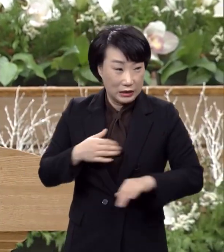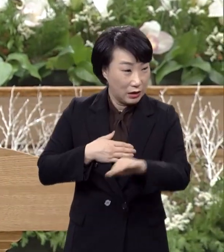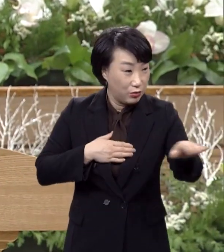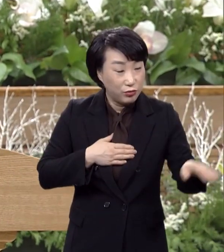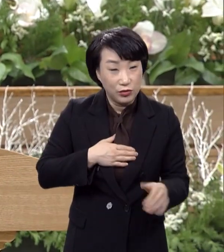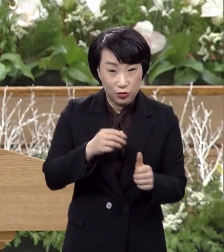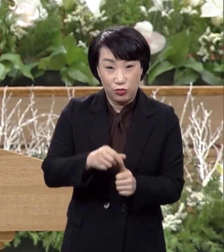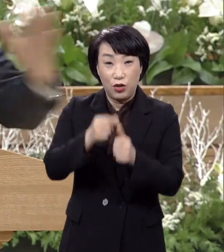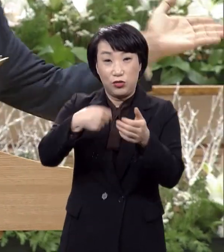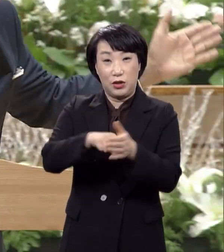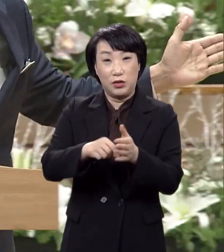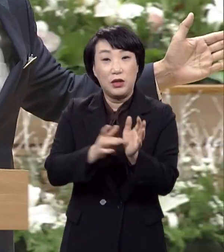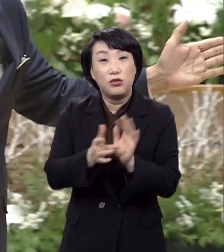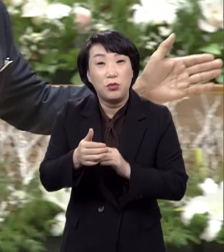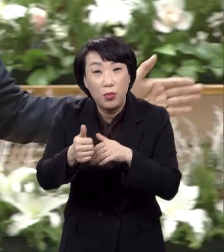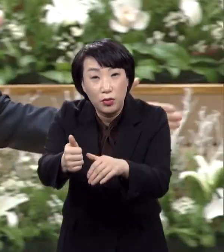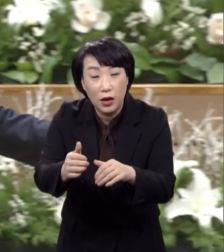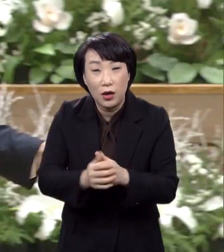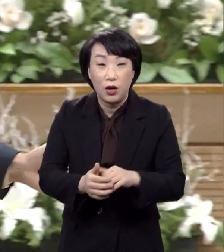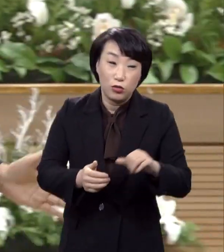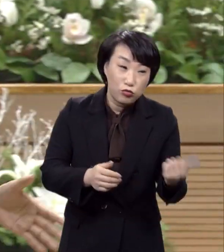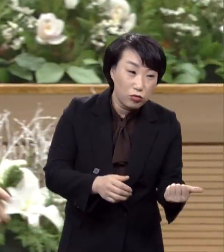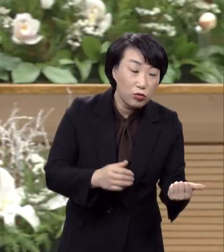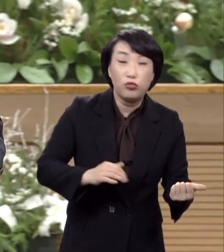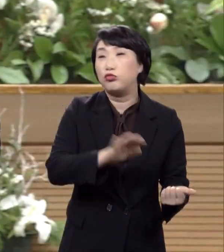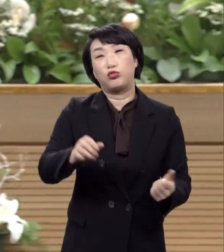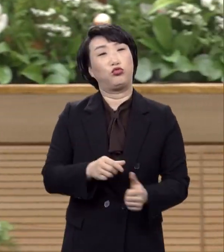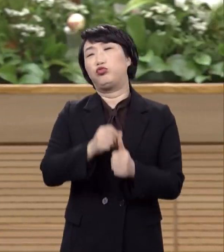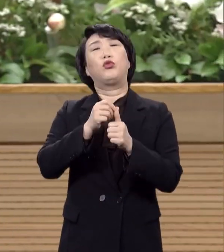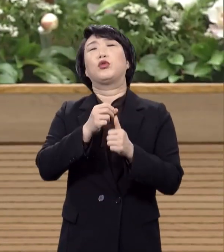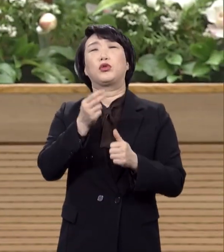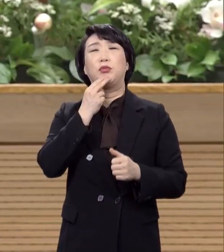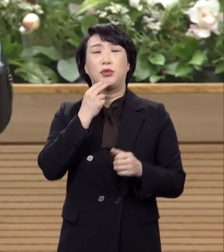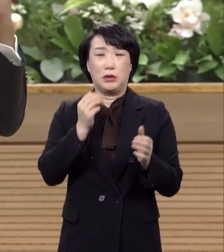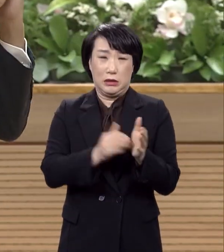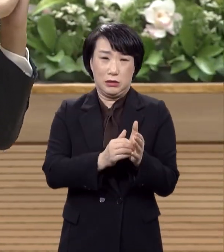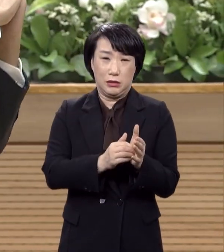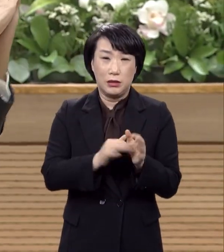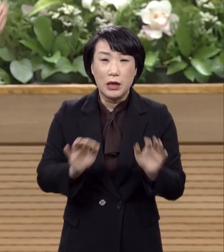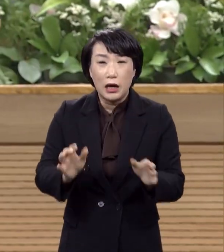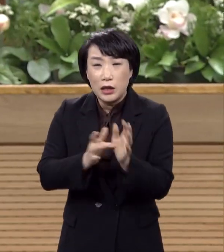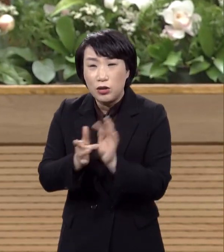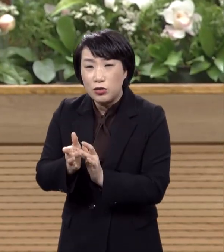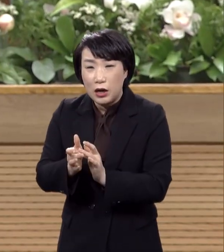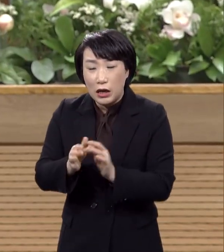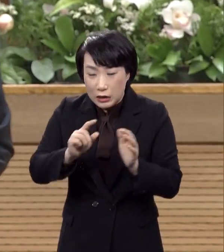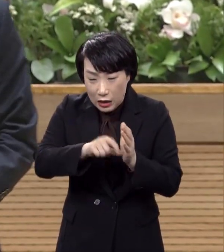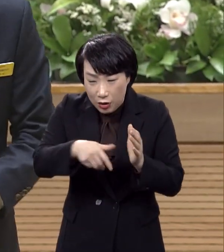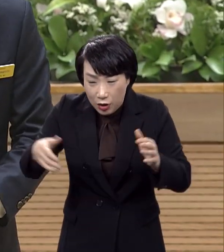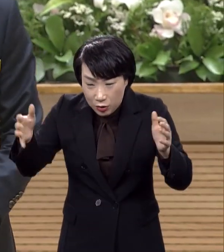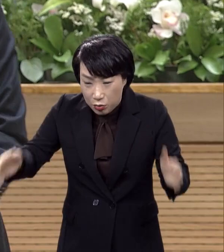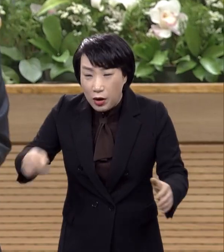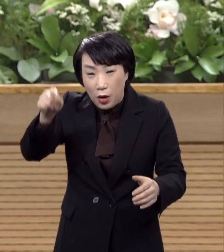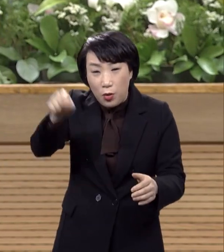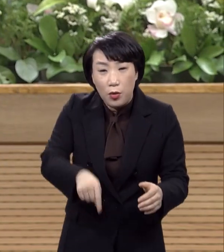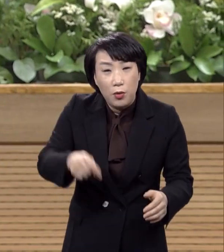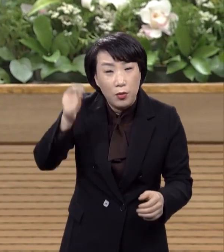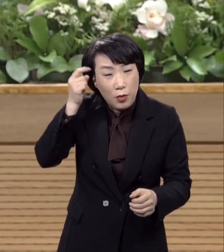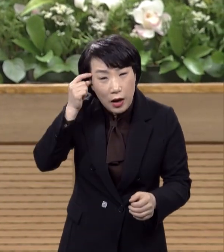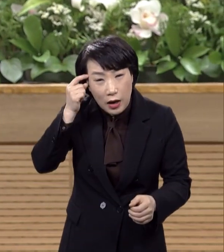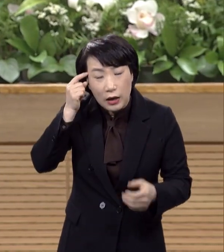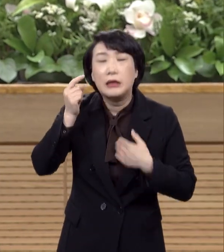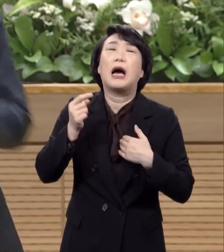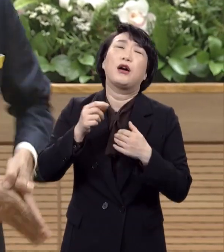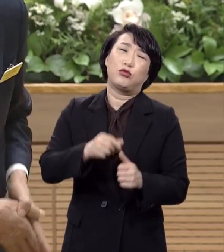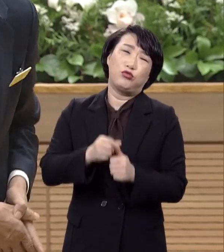것이다. 세월을 떠나면 구원도 없어. 우리 예수님이 왜 세월 속에 오셨느냐? 세월 속에 있는